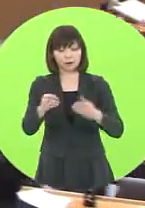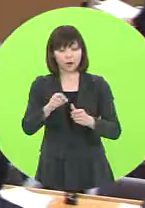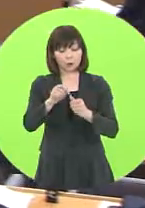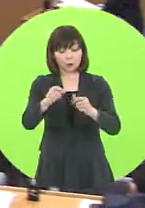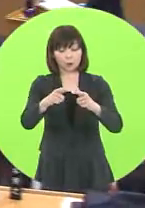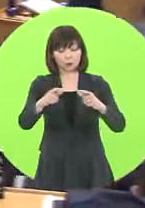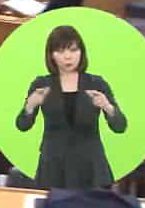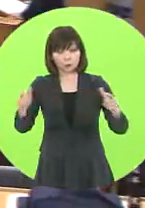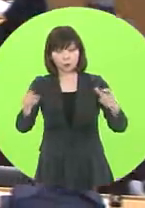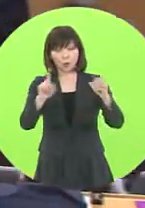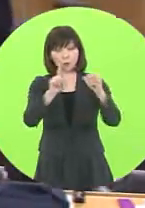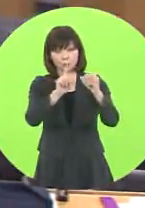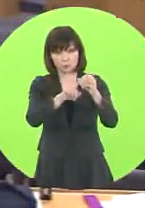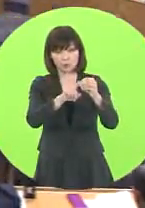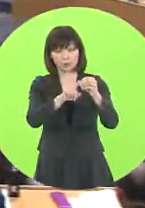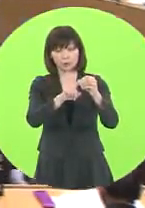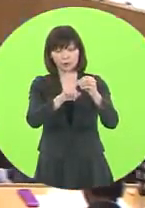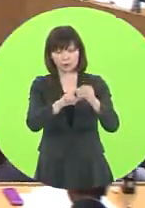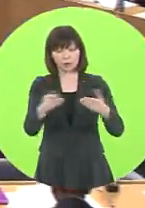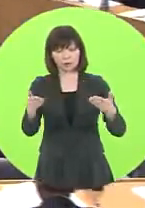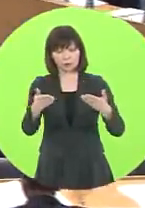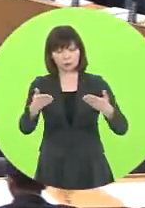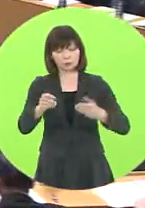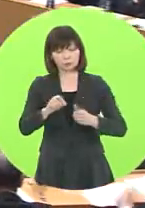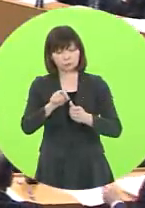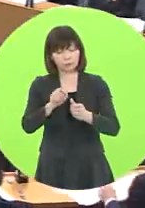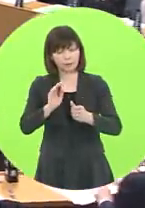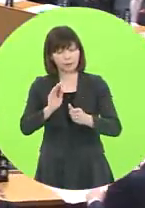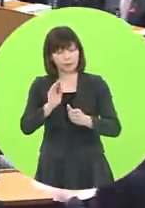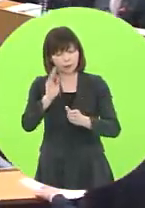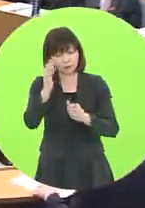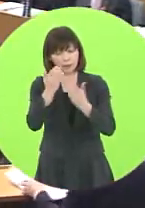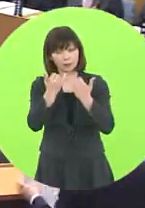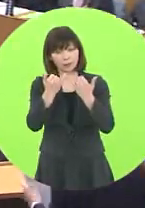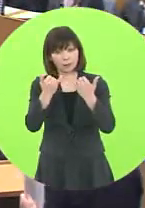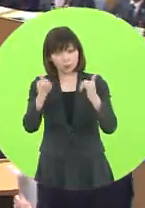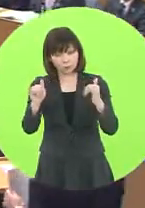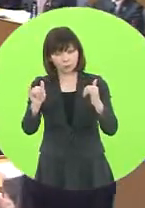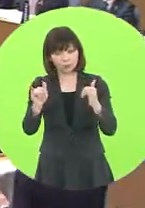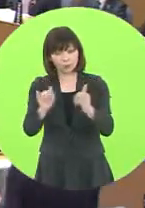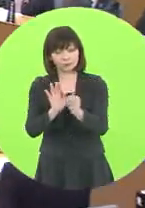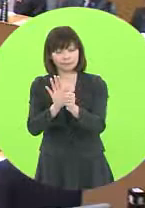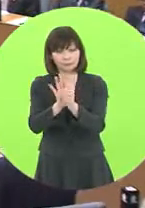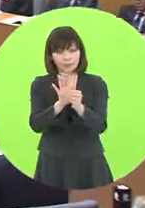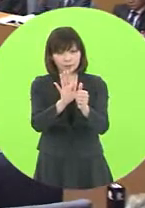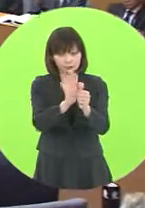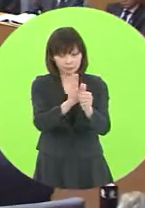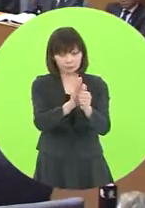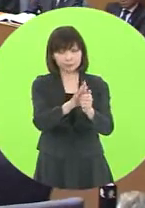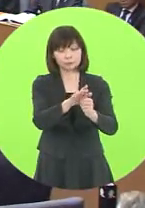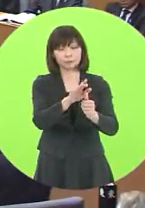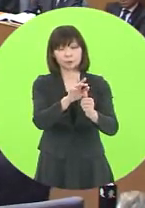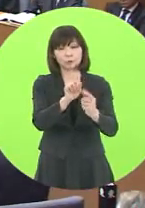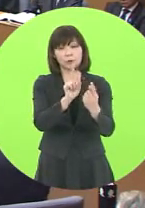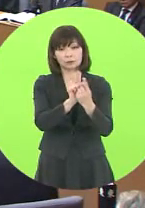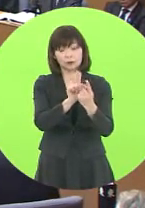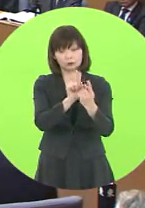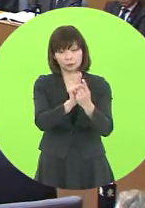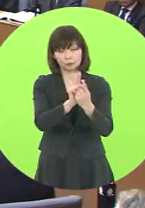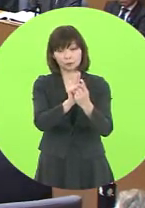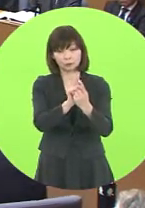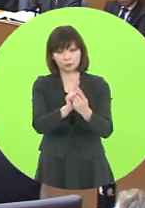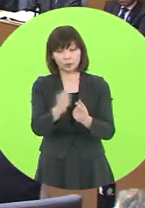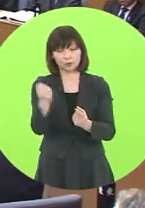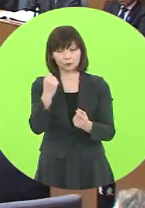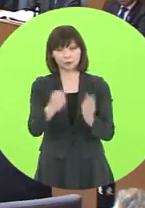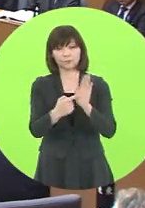金、安定雇用実現コースとして、就職氷河期世代への対策として強く打ち出されています。